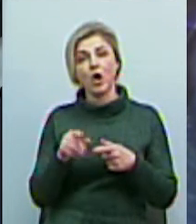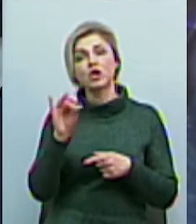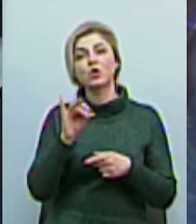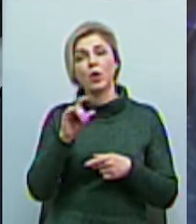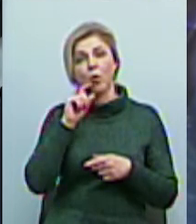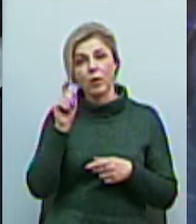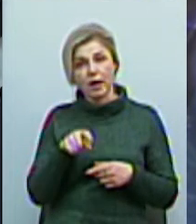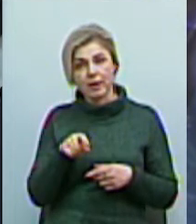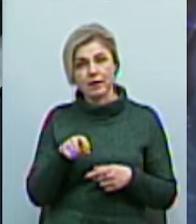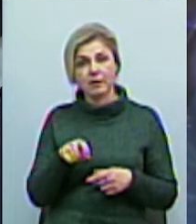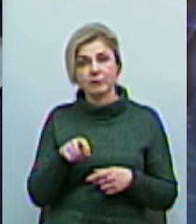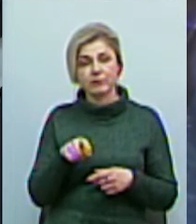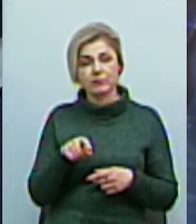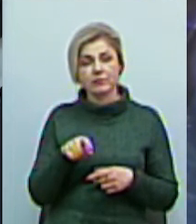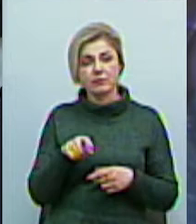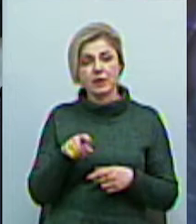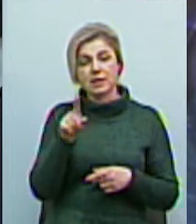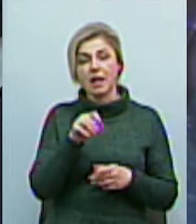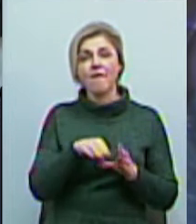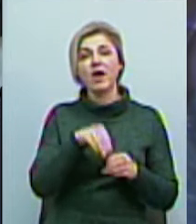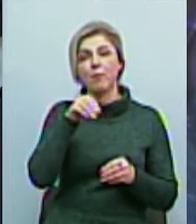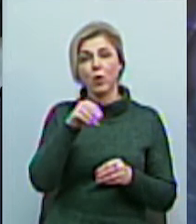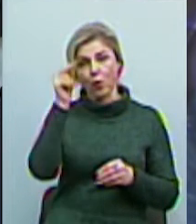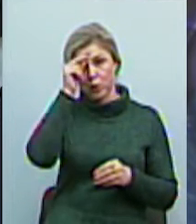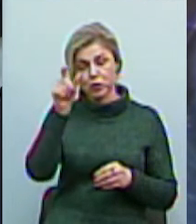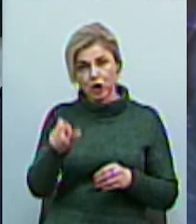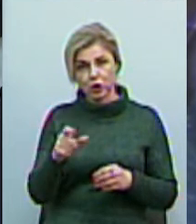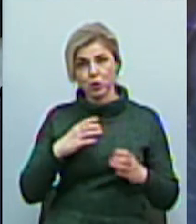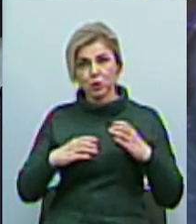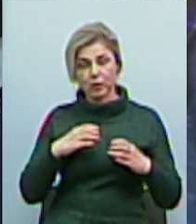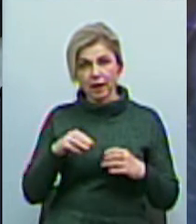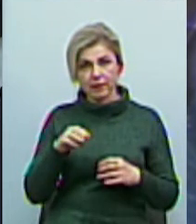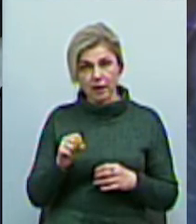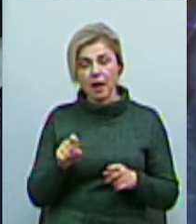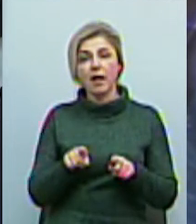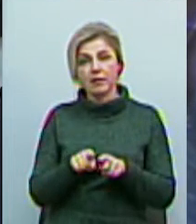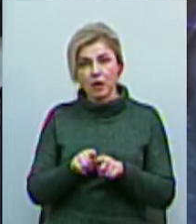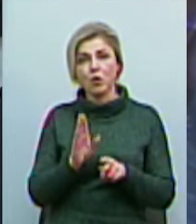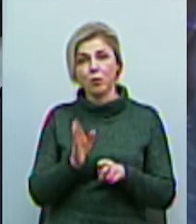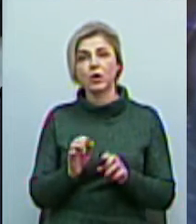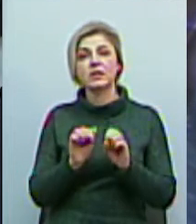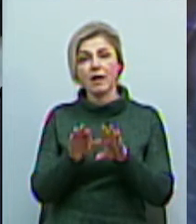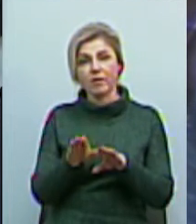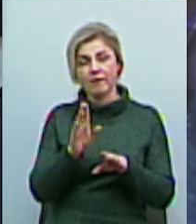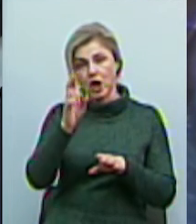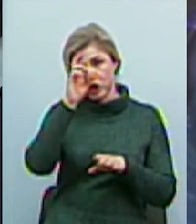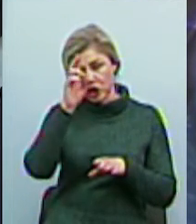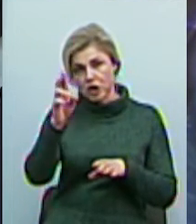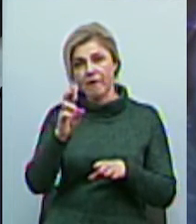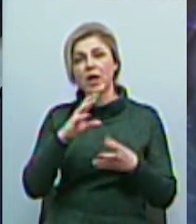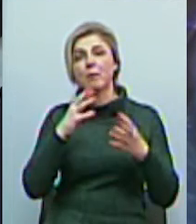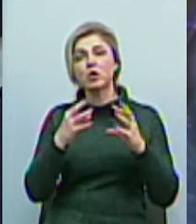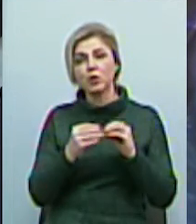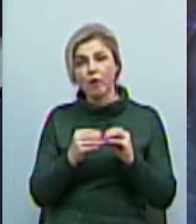історія України за вибором учня-студента – теж буде здаватися державна підсумкова атестація в